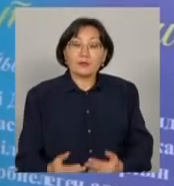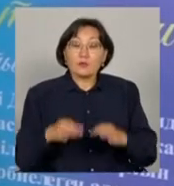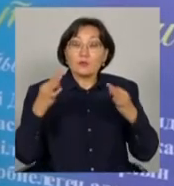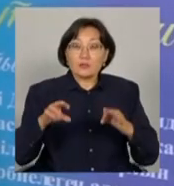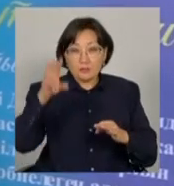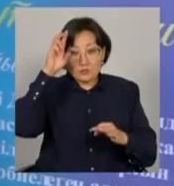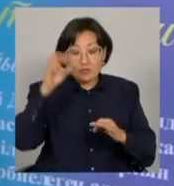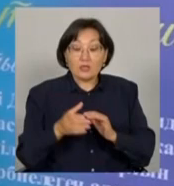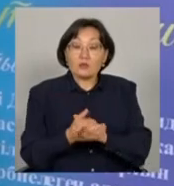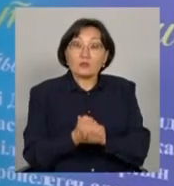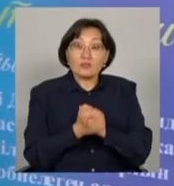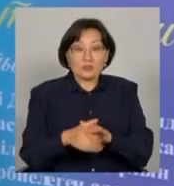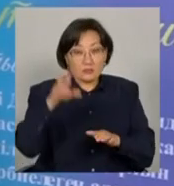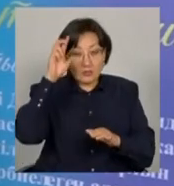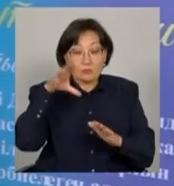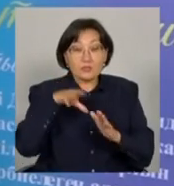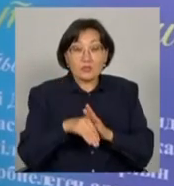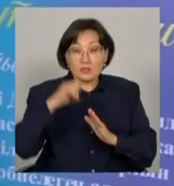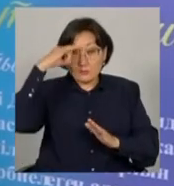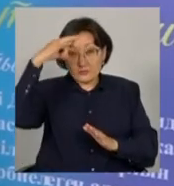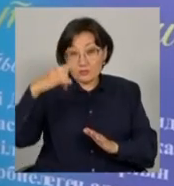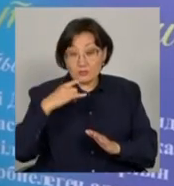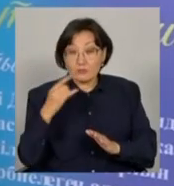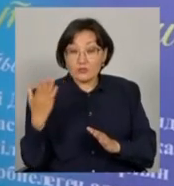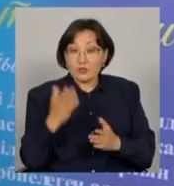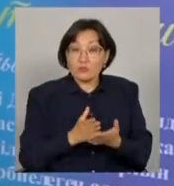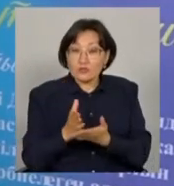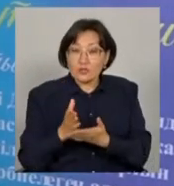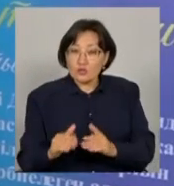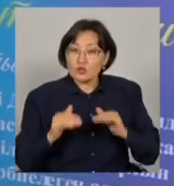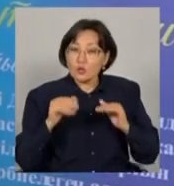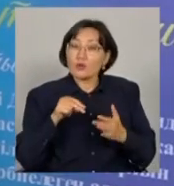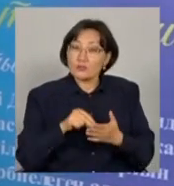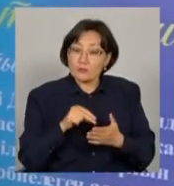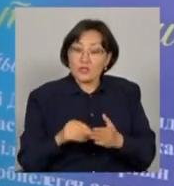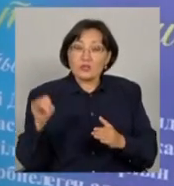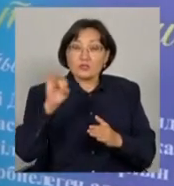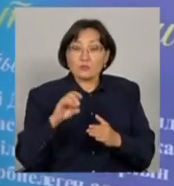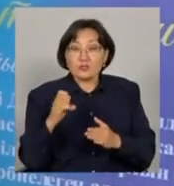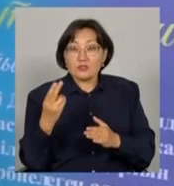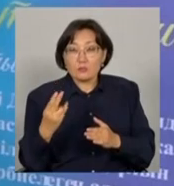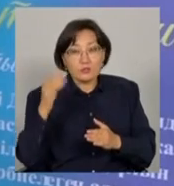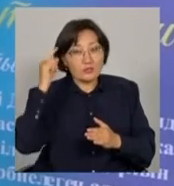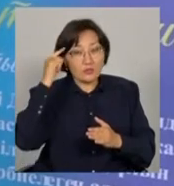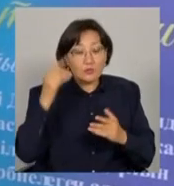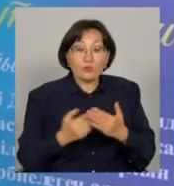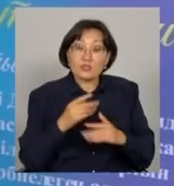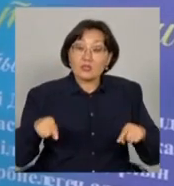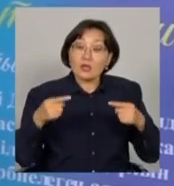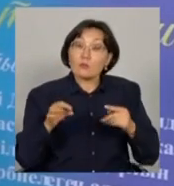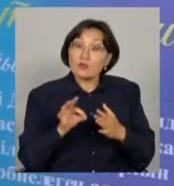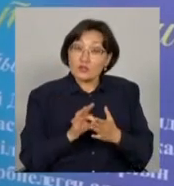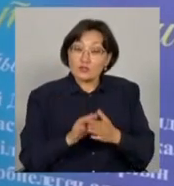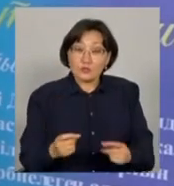Тәуелсіз мемлекеттер достастығы елдер арасында Қазақстанның кино саласын жоғары бағалар едім. Тарихи ұлттық сананы қайта жаңғырту